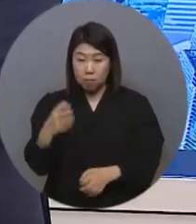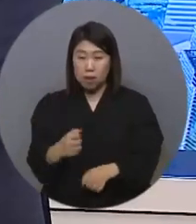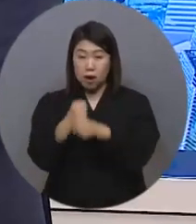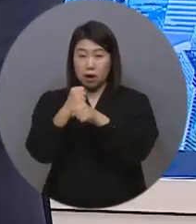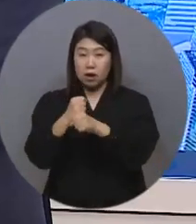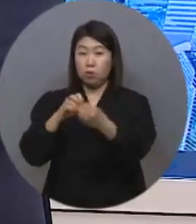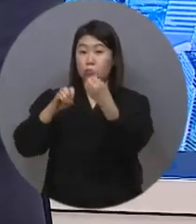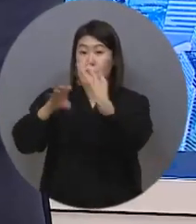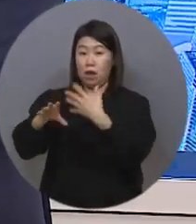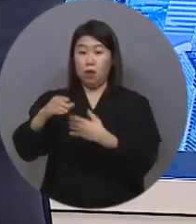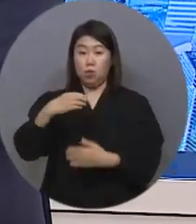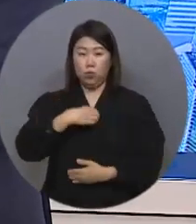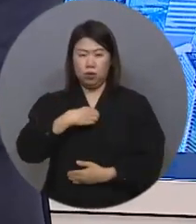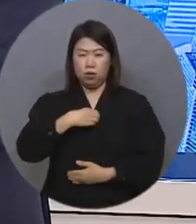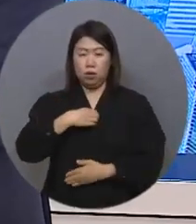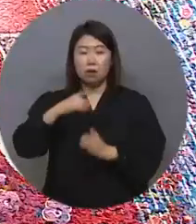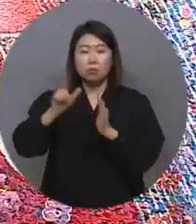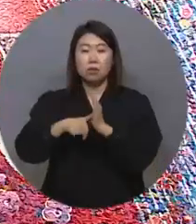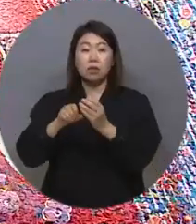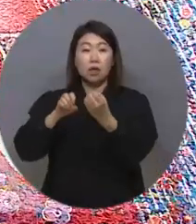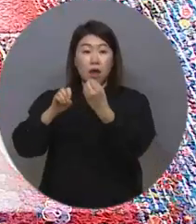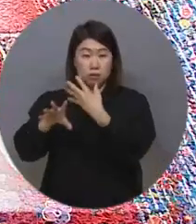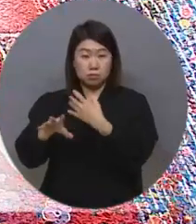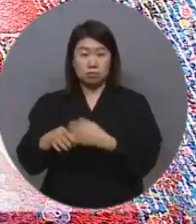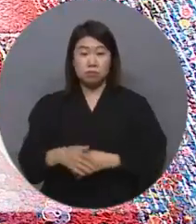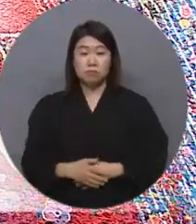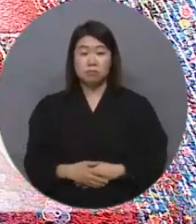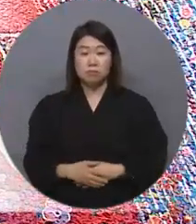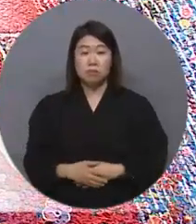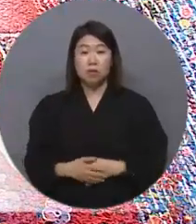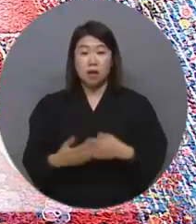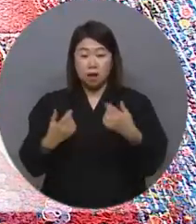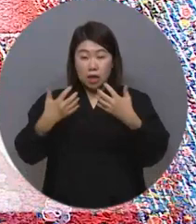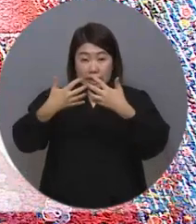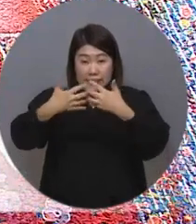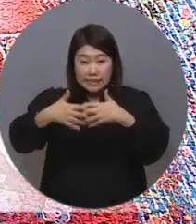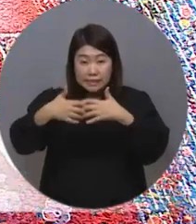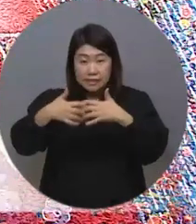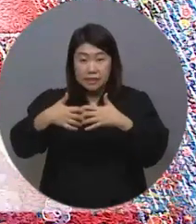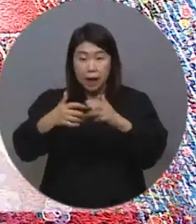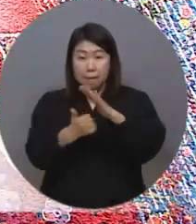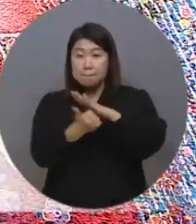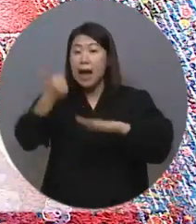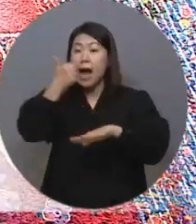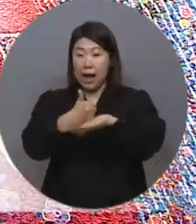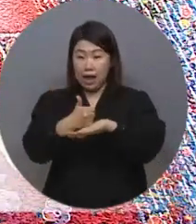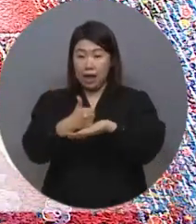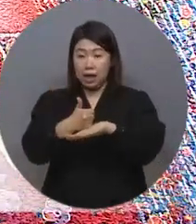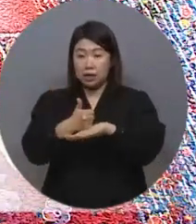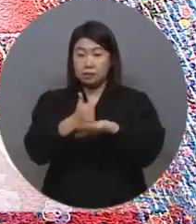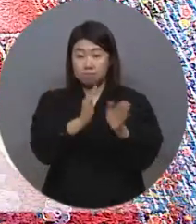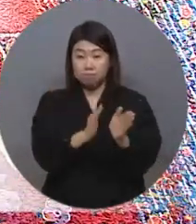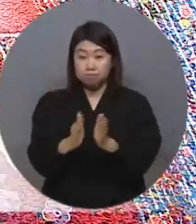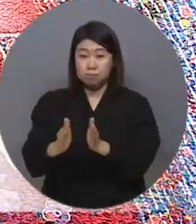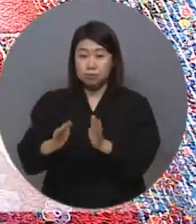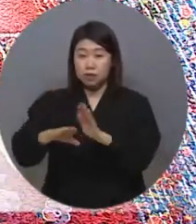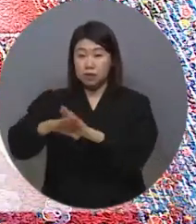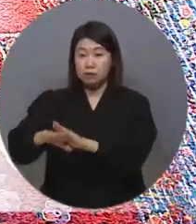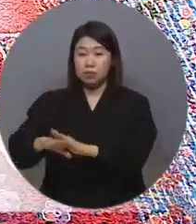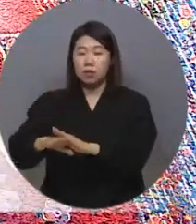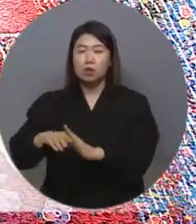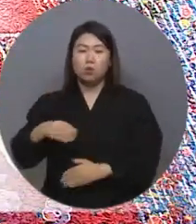대응하는 역할을 담당할 예정입니다. 이 기기가 성공적으로 안착이 된다라면 그 위험을